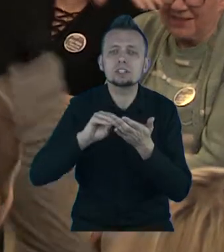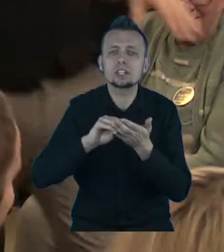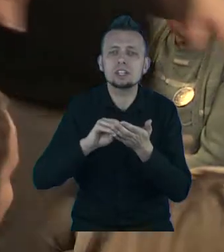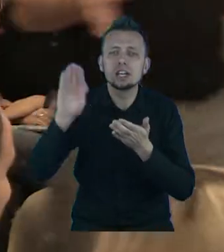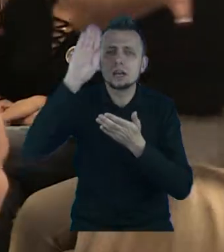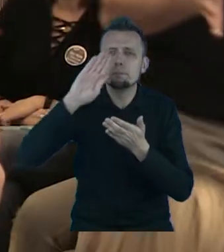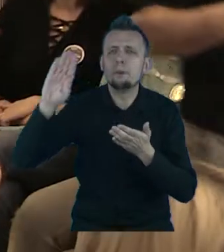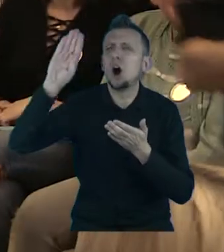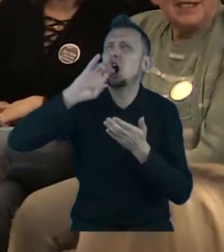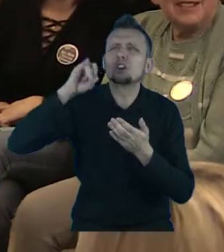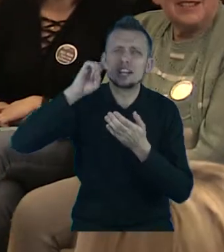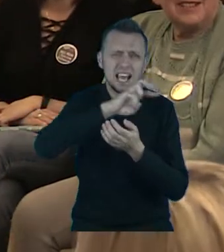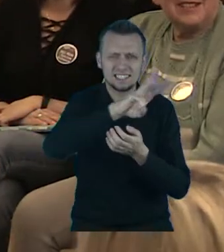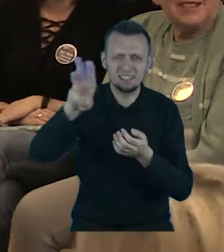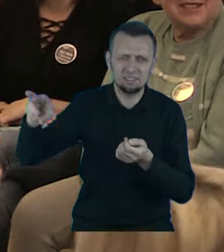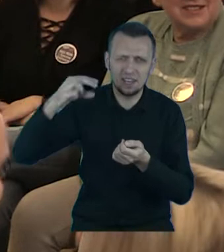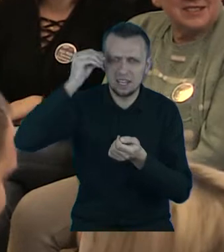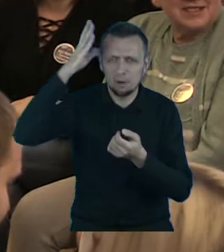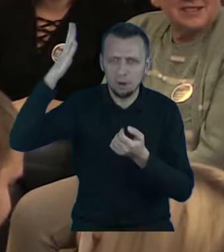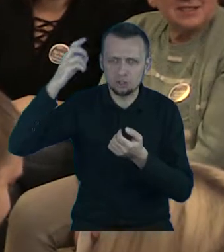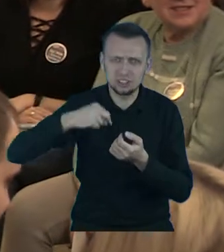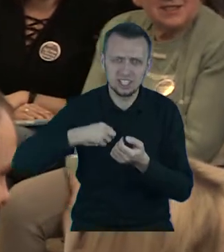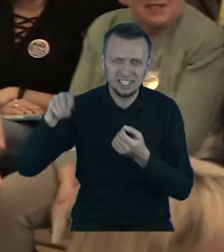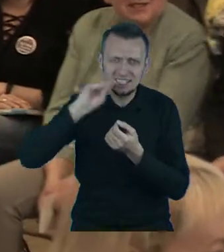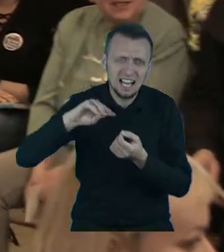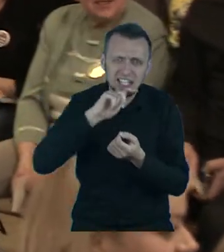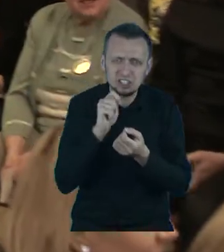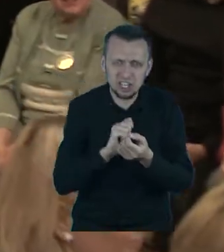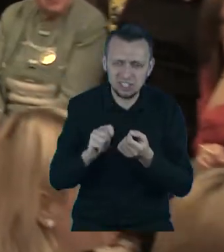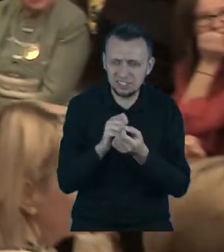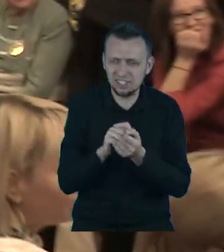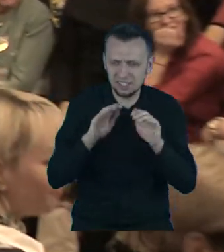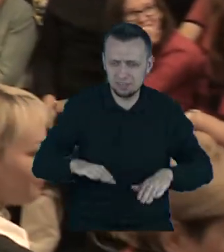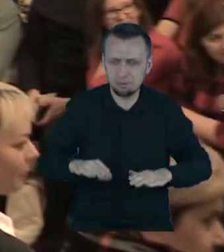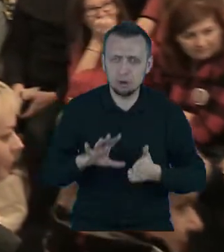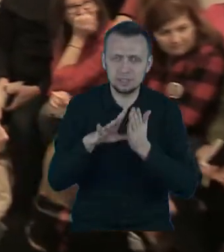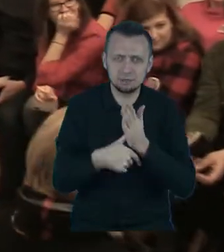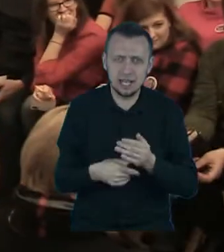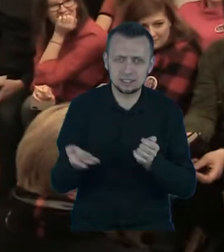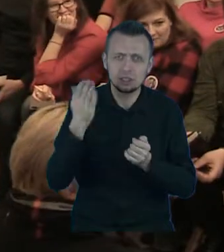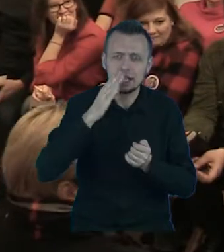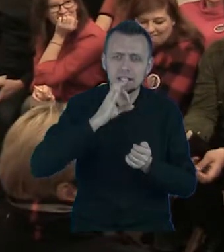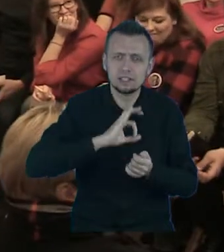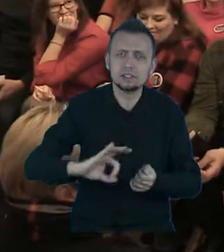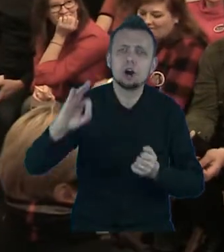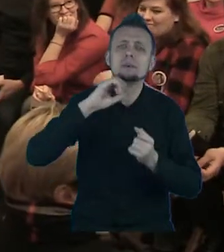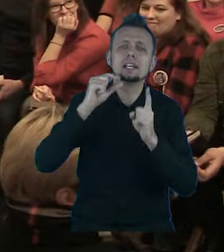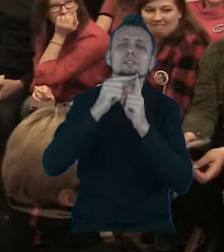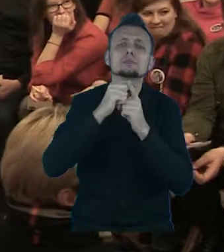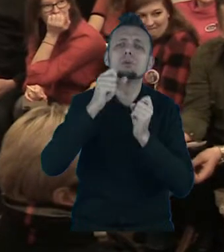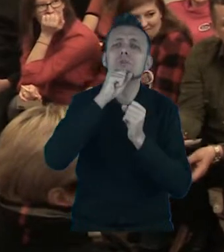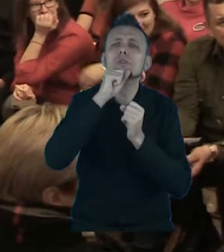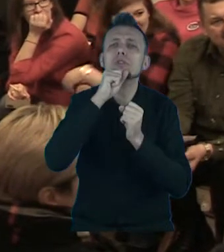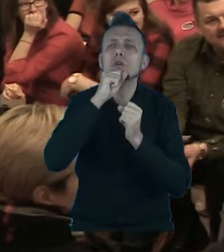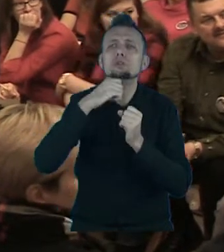tutaj. Ja jeszcze nie byłem w mieście, które miało takie, używało słów decentralizacja, deglomeracja, smart city i